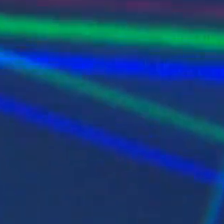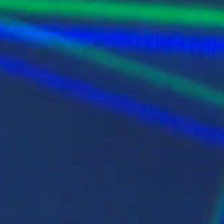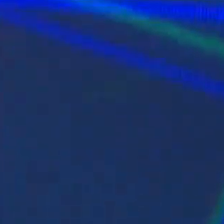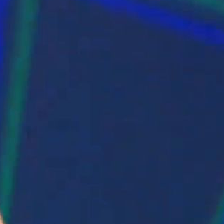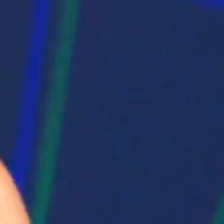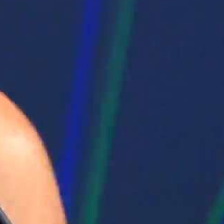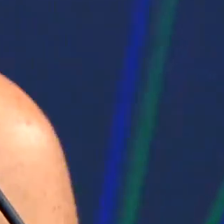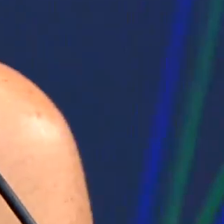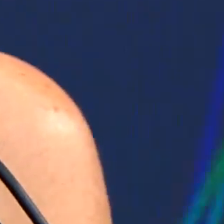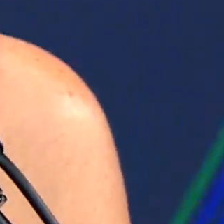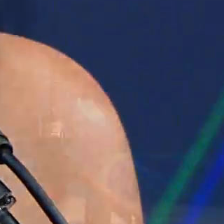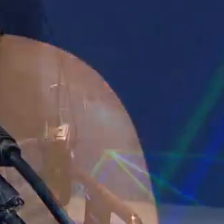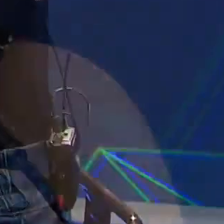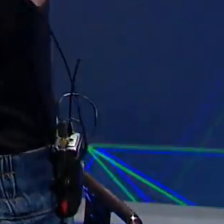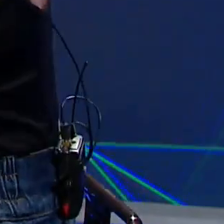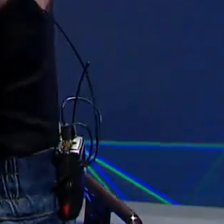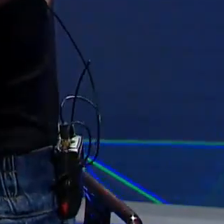Que d'autres n'ont pas,